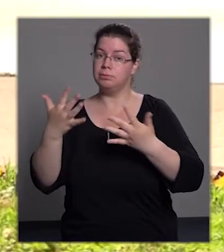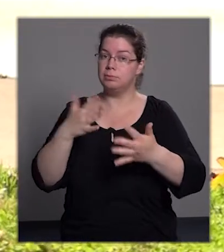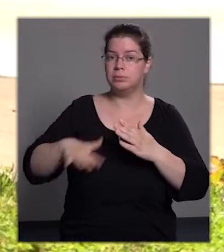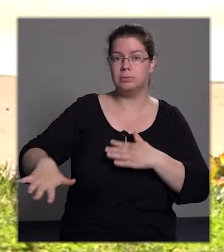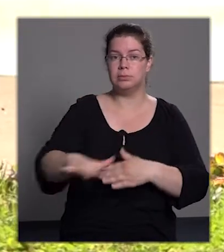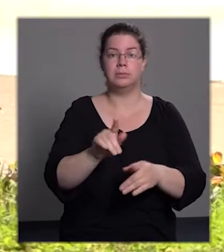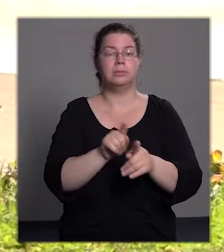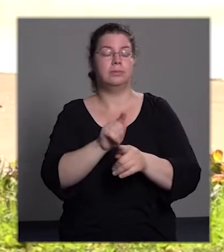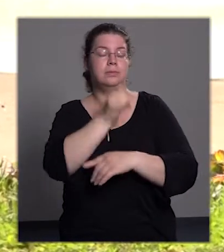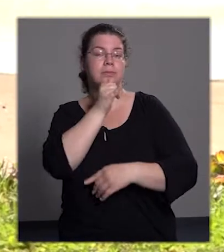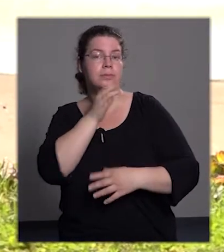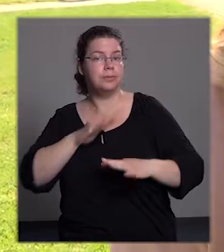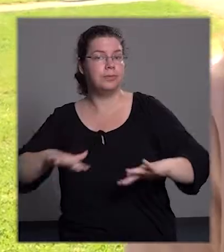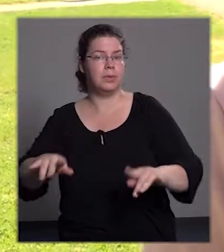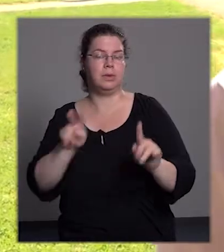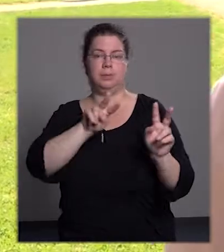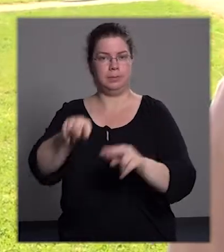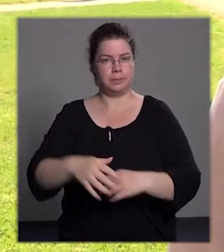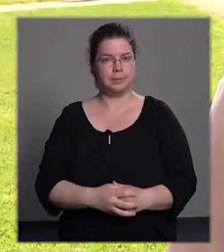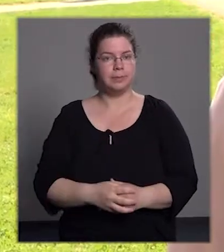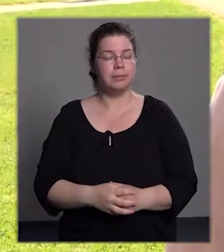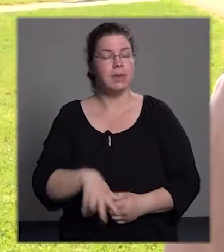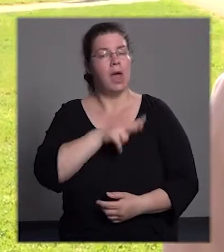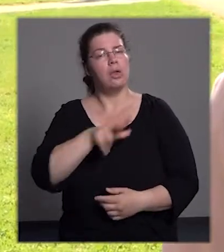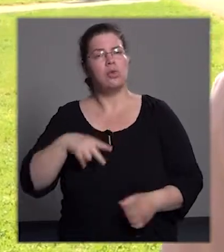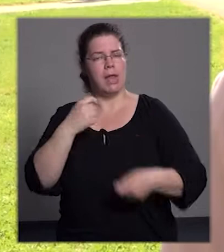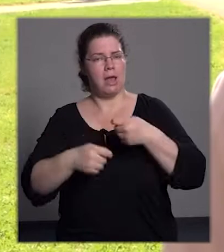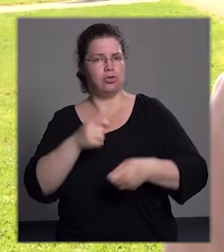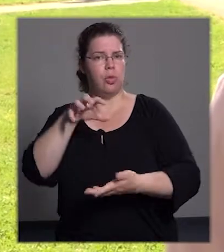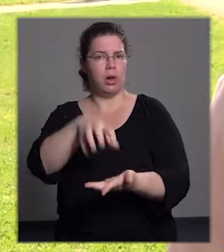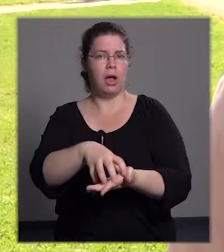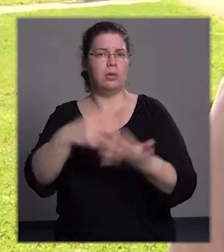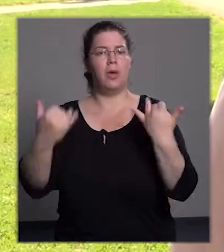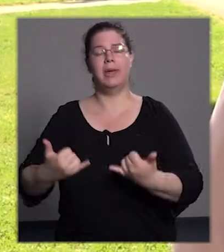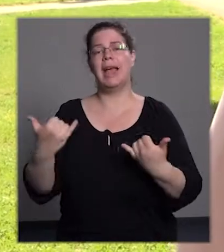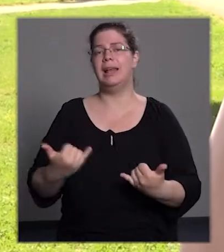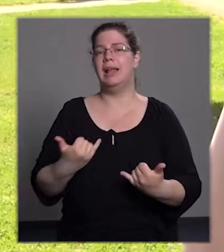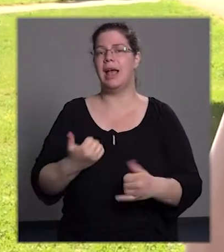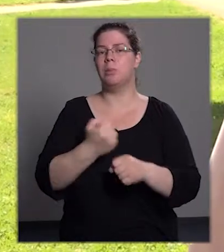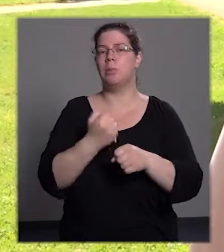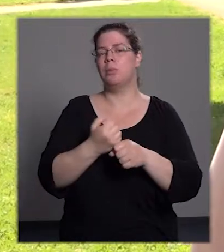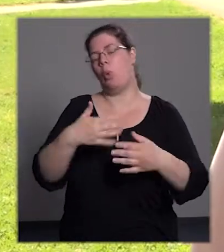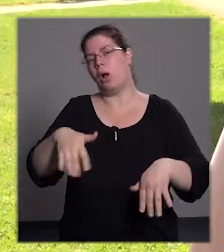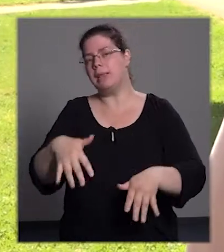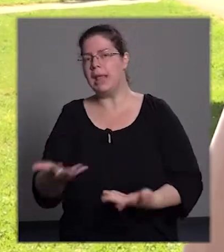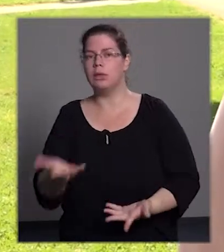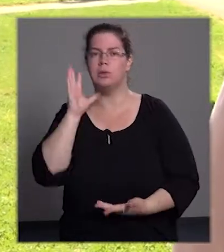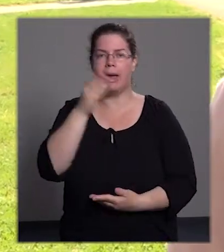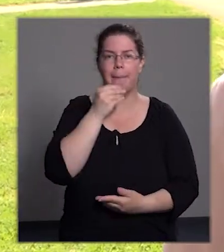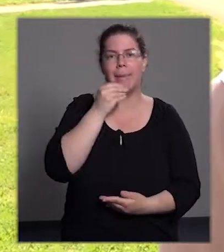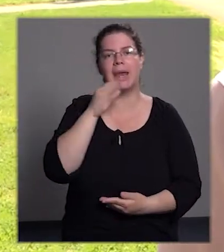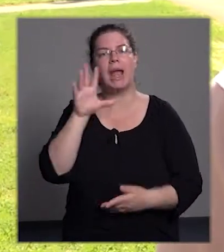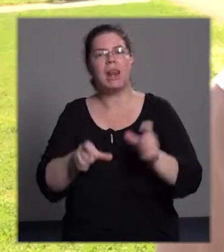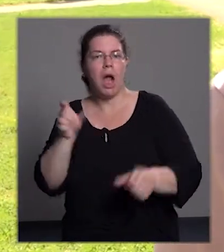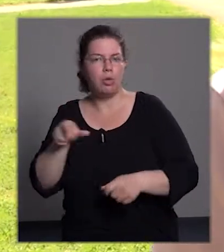ekkora figyelem van. A szociális foglalkoztató jelenleg leginkább munkanélküli embereket, lakosokat